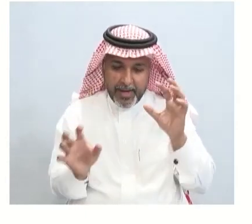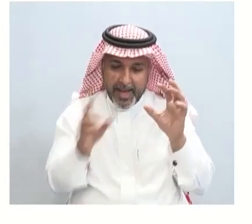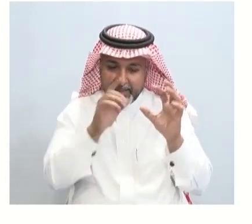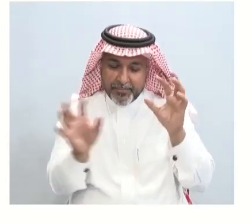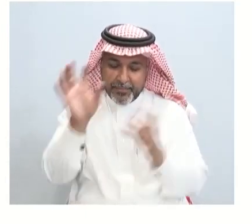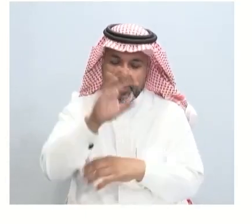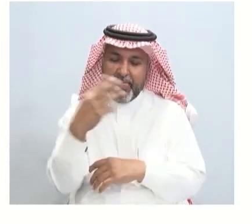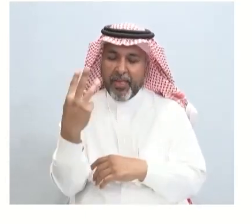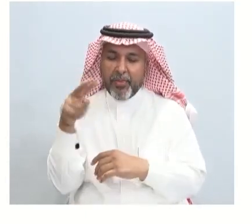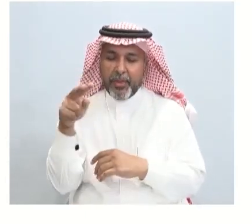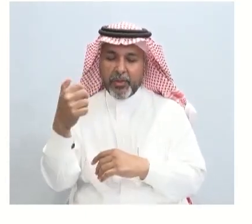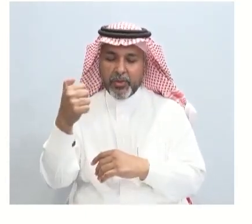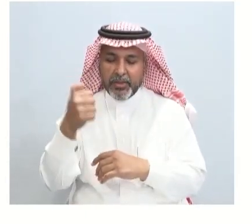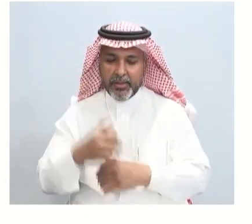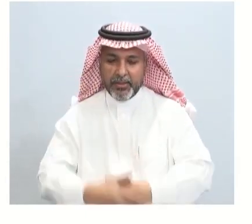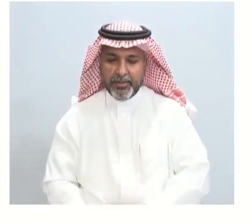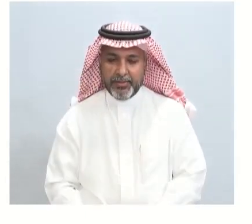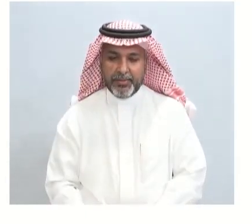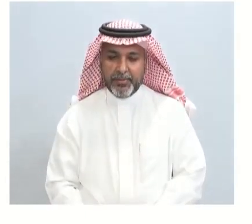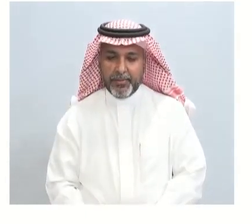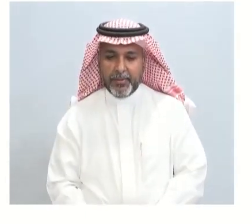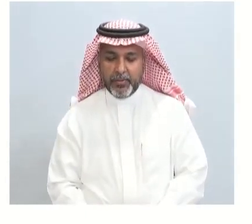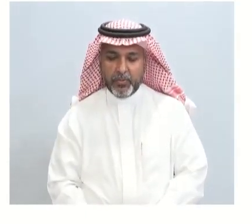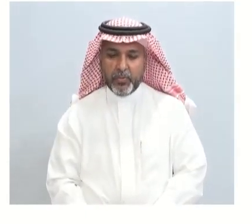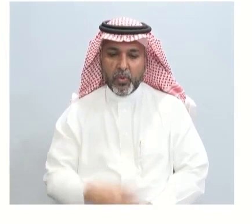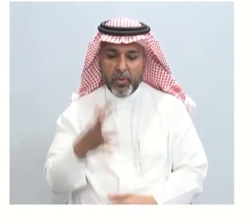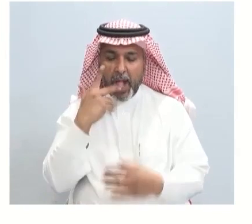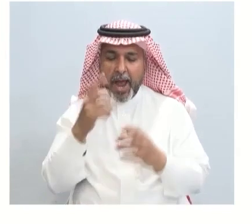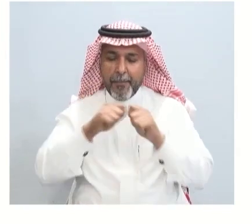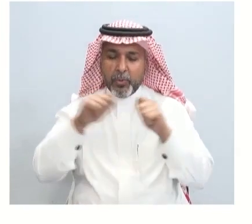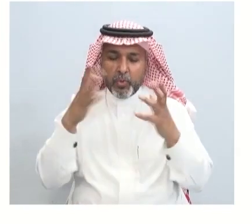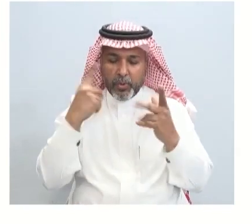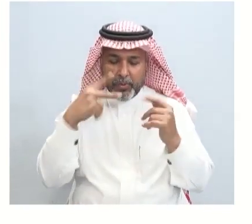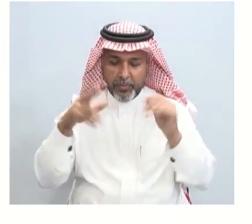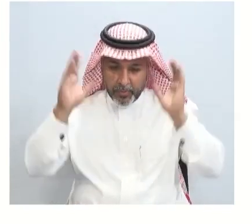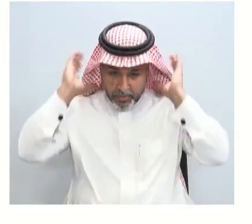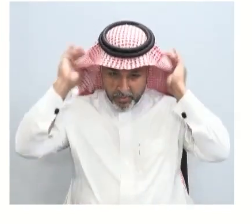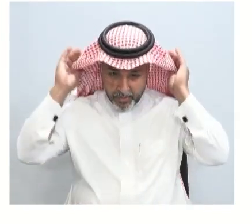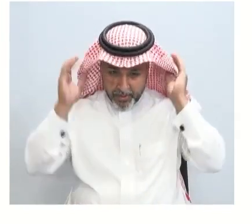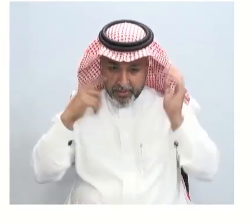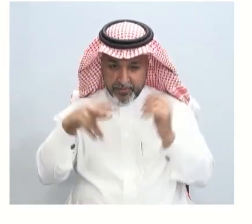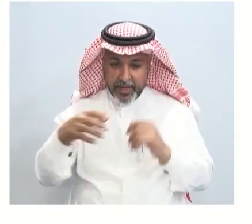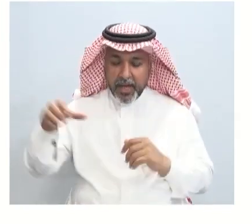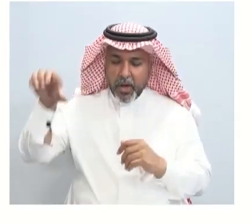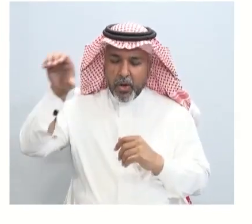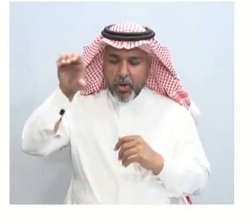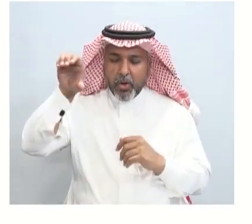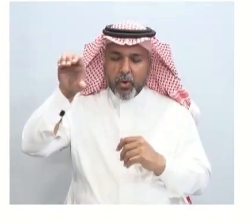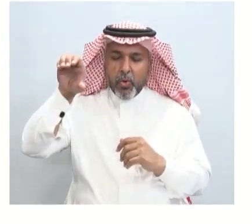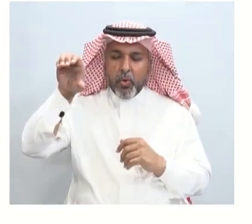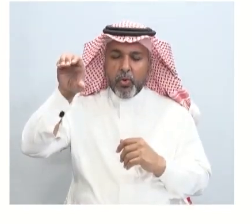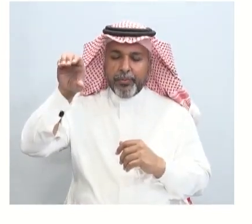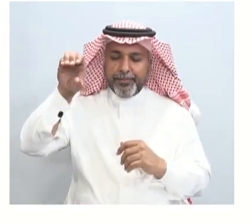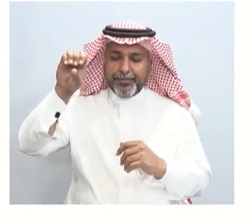باي عدد نشوف تحقق من فهمك قاللك اوجد طول الدوره للداله كوسيك 2 ثيتا طبعا داله